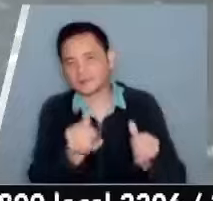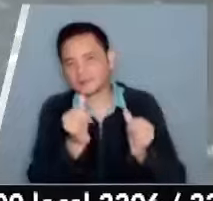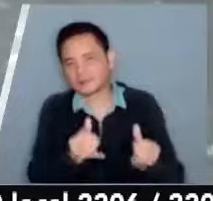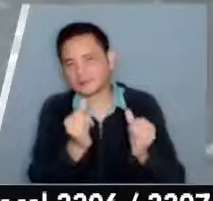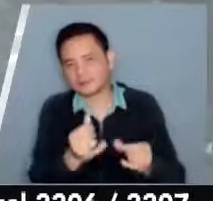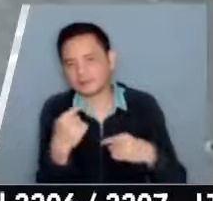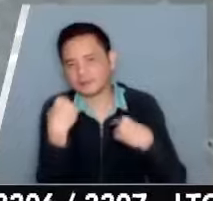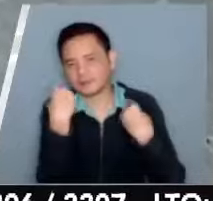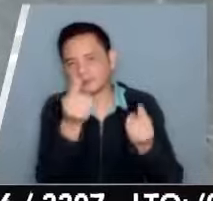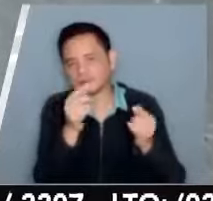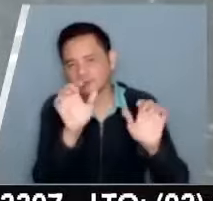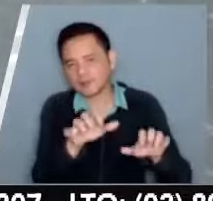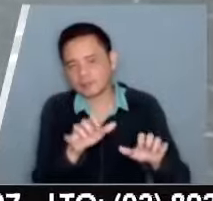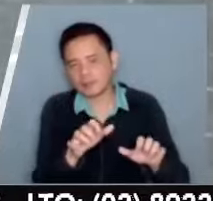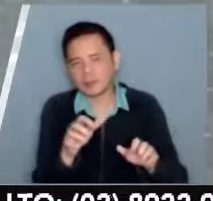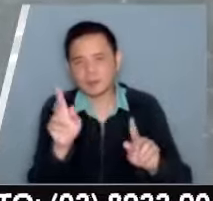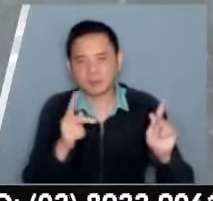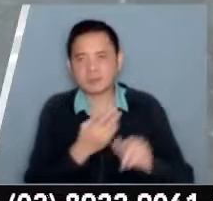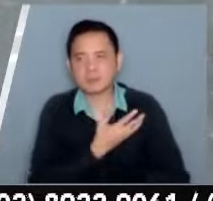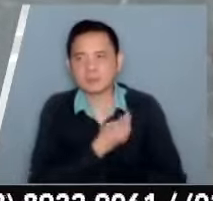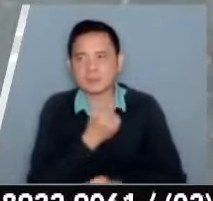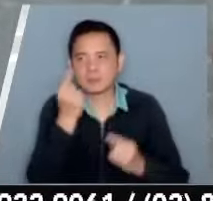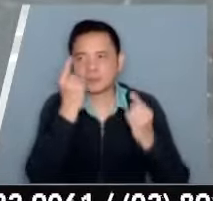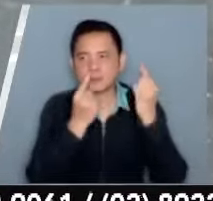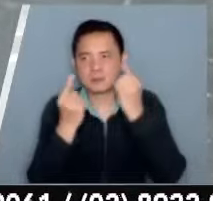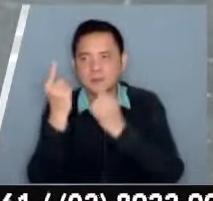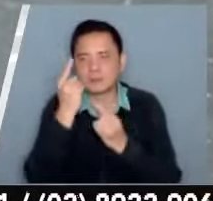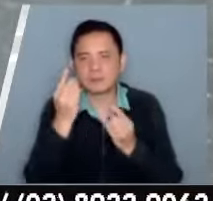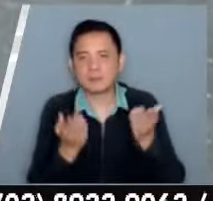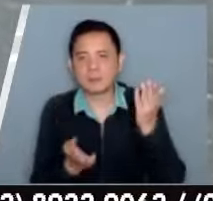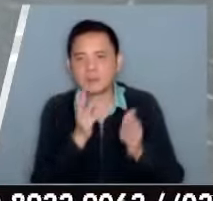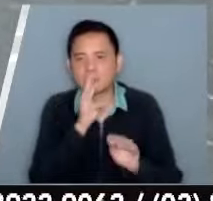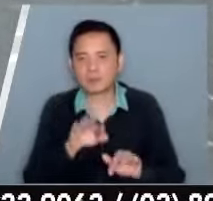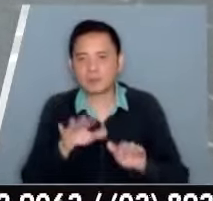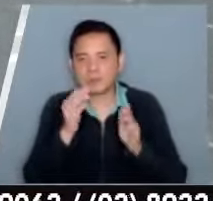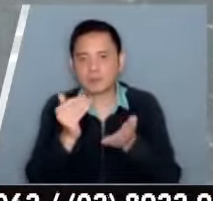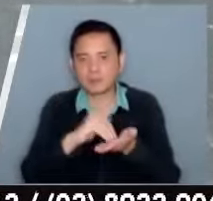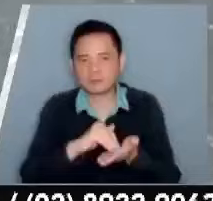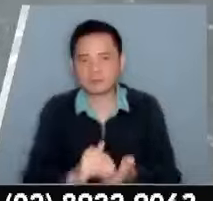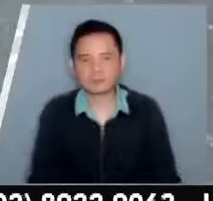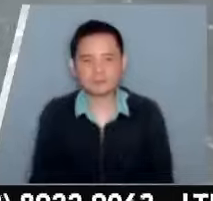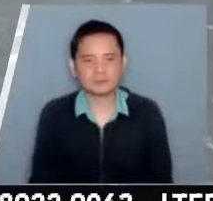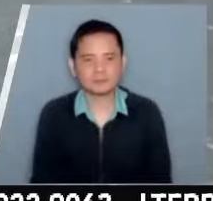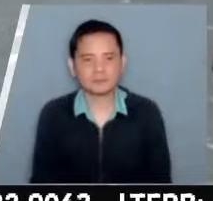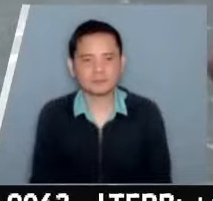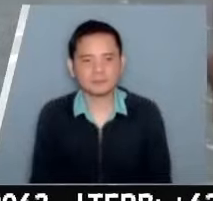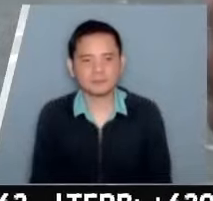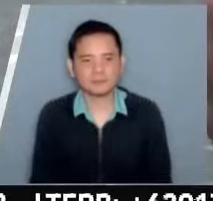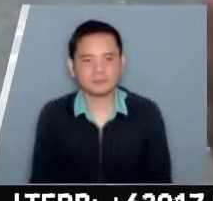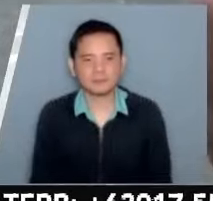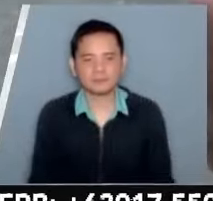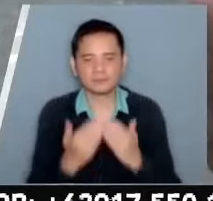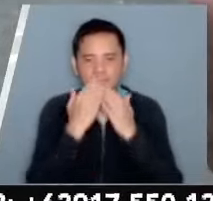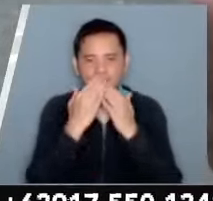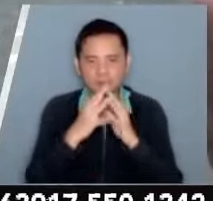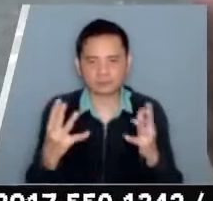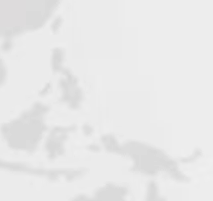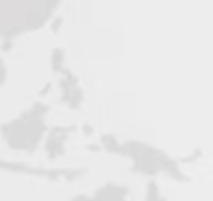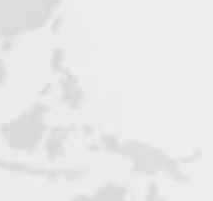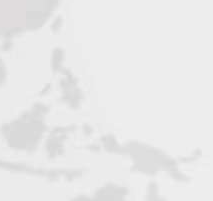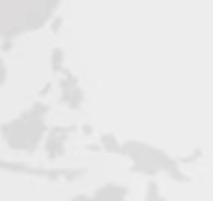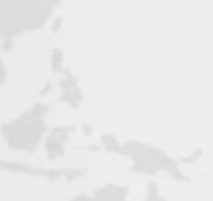kaya nangangamba ang mga residente na baka bumaha ulit sa lugar. Rafi. Maraming salamat, Marisol Abdurrahman.